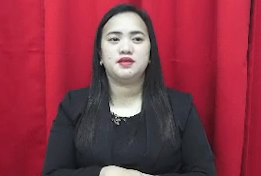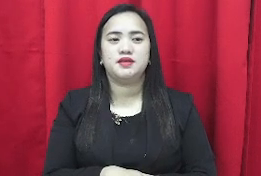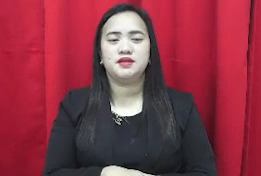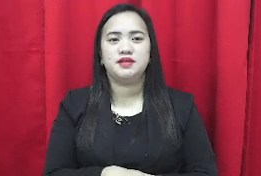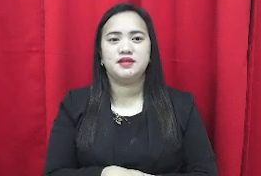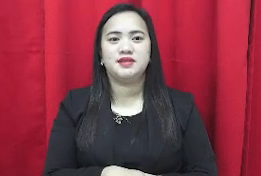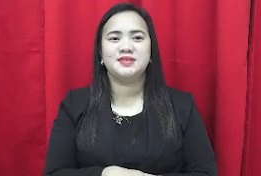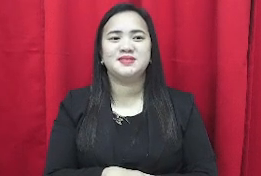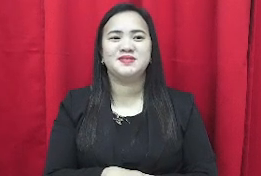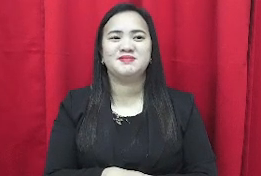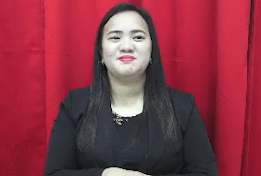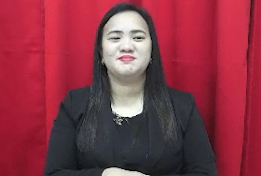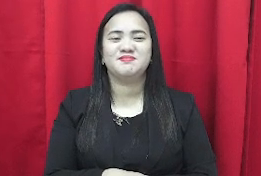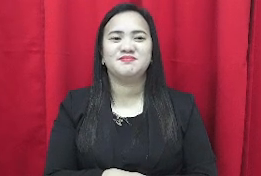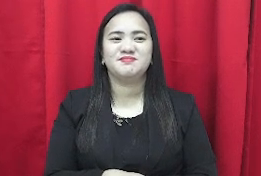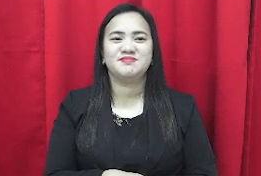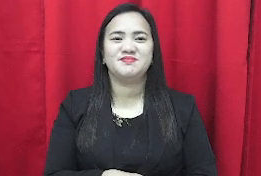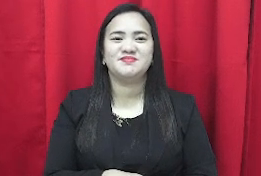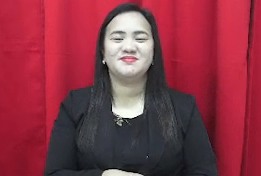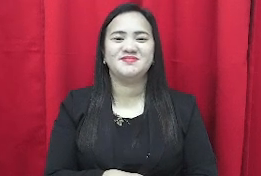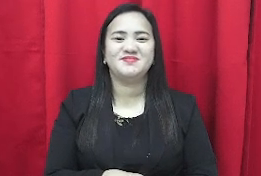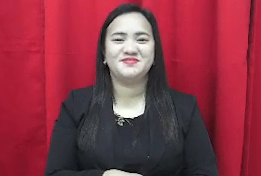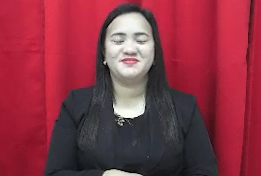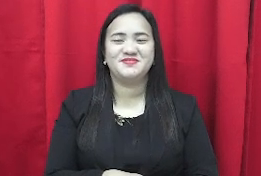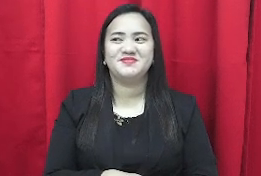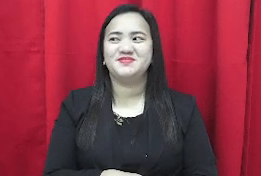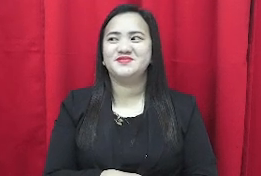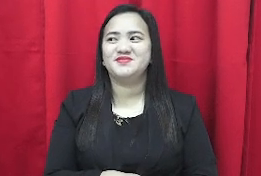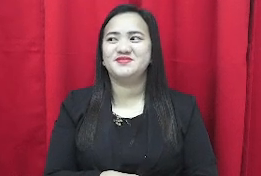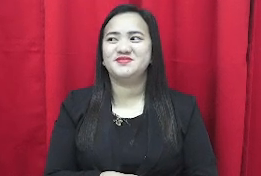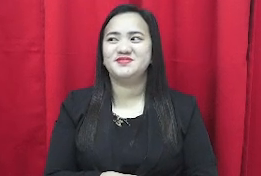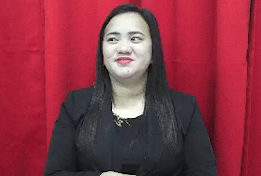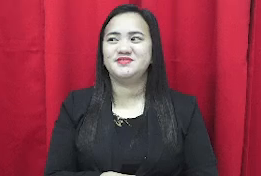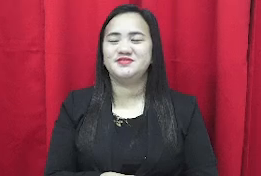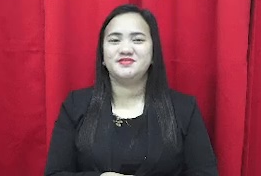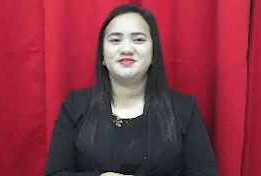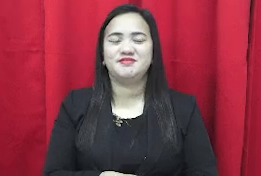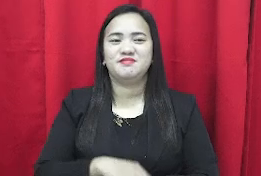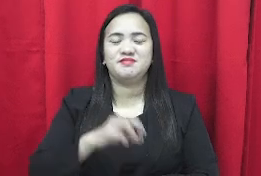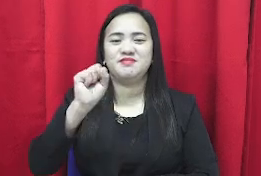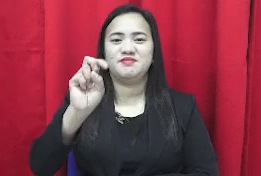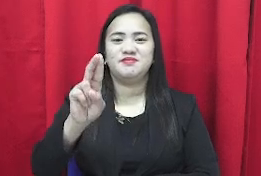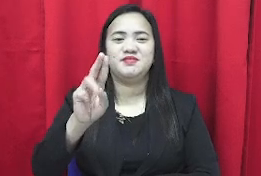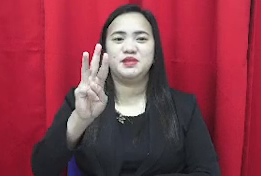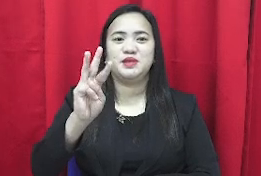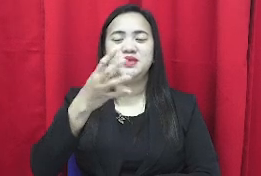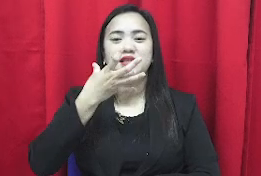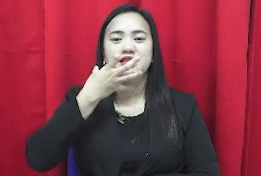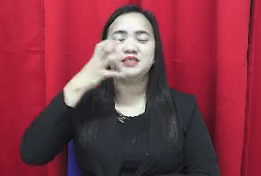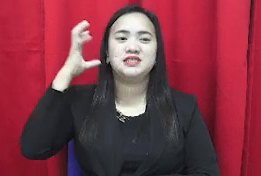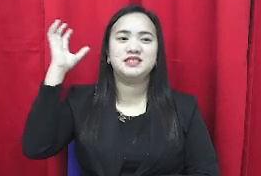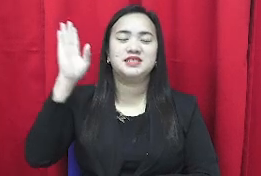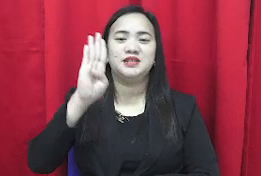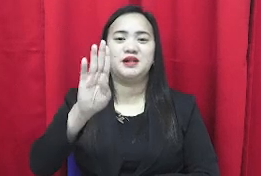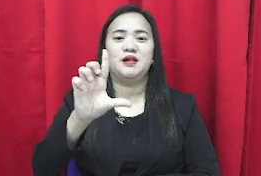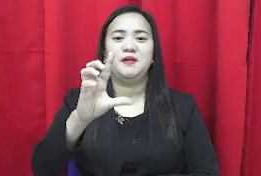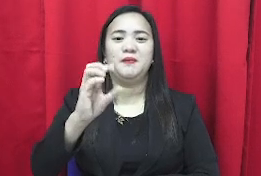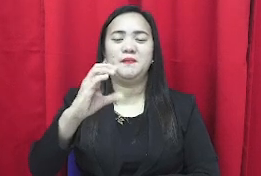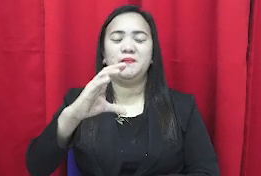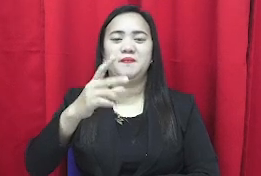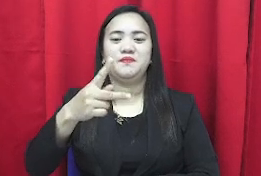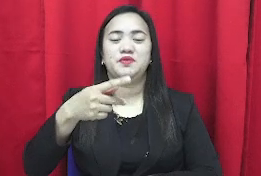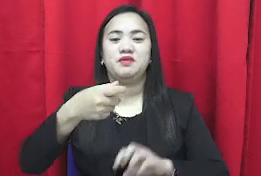eh sunscreen e Ewan ko kung anong tawag diyan eh baga sunblock sunblock ba tawag diyan ab grabe na